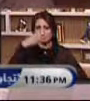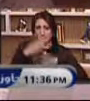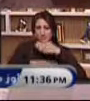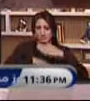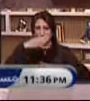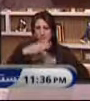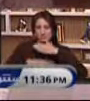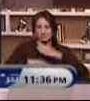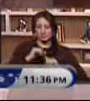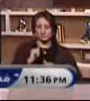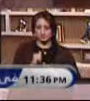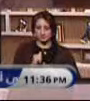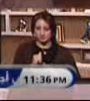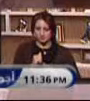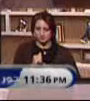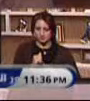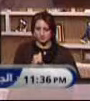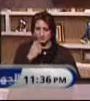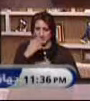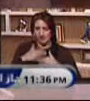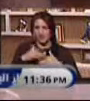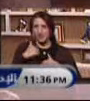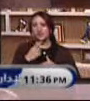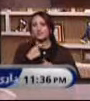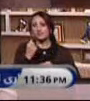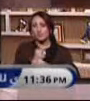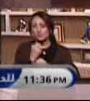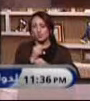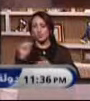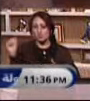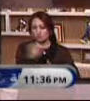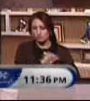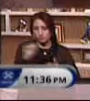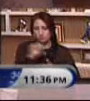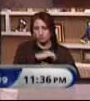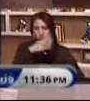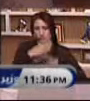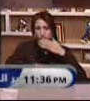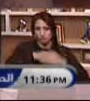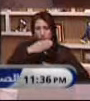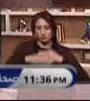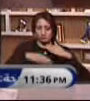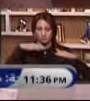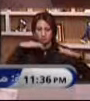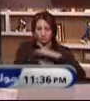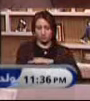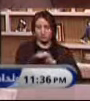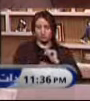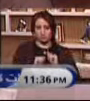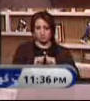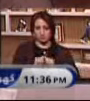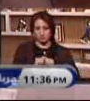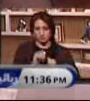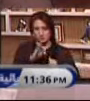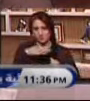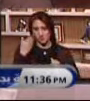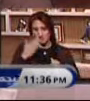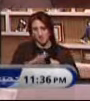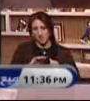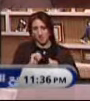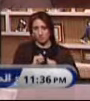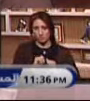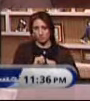واحدا. فابو حازم بيقول اللي بيساعده في الغسل يقول له الحمد لله الذي عند موتهم